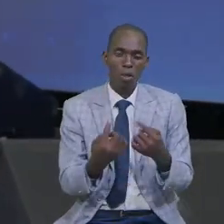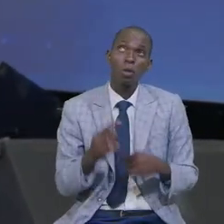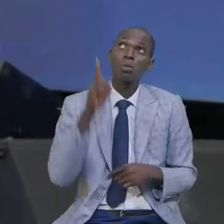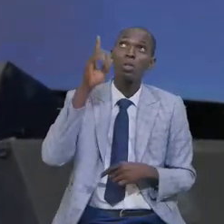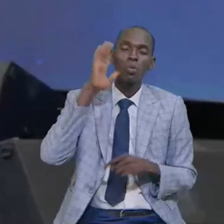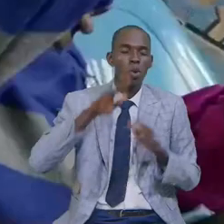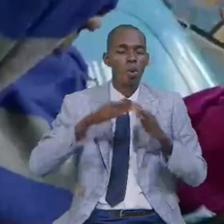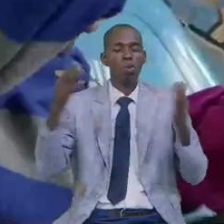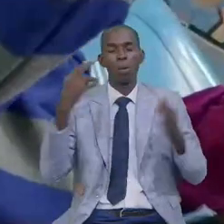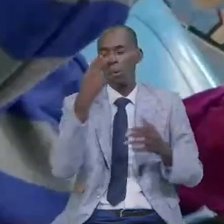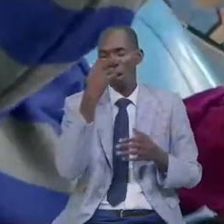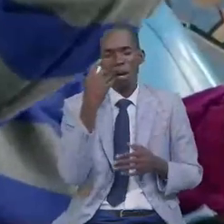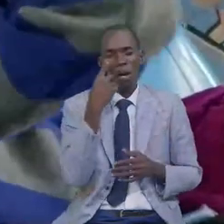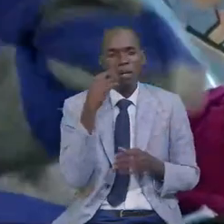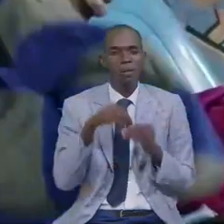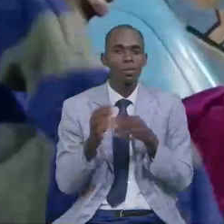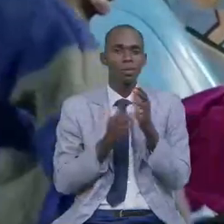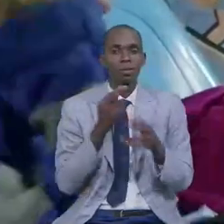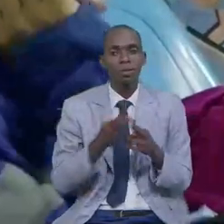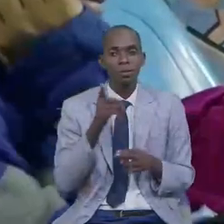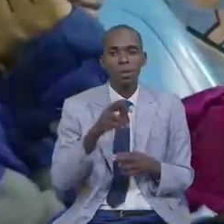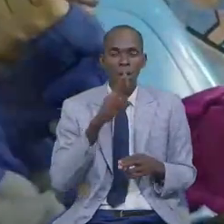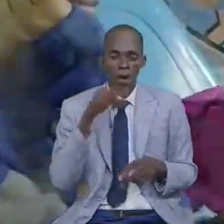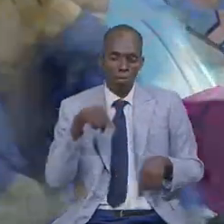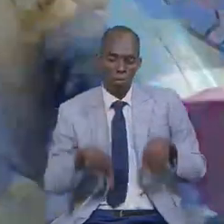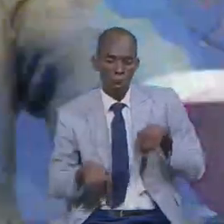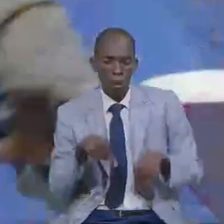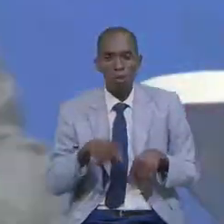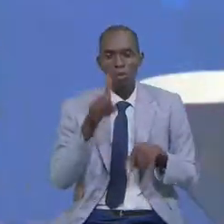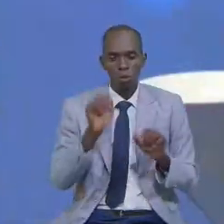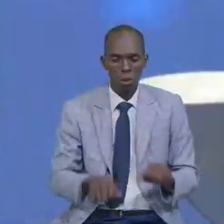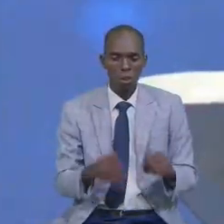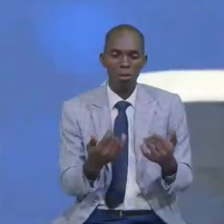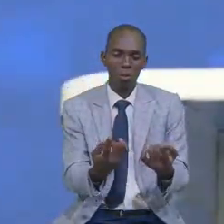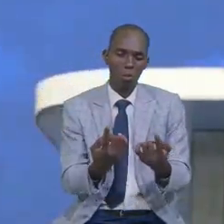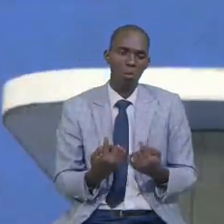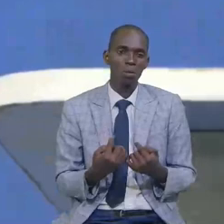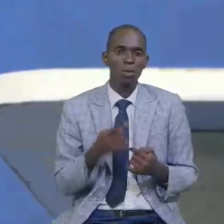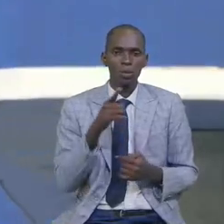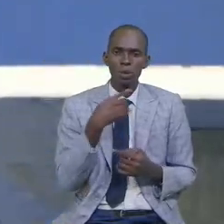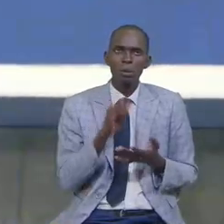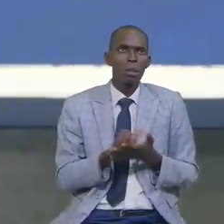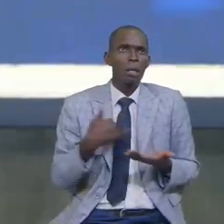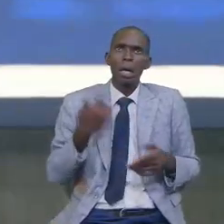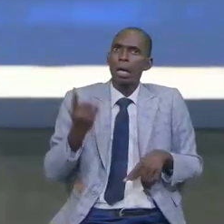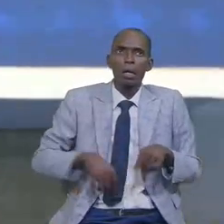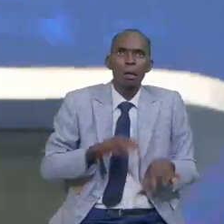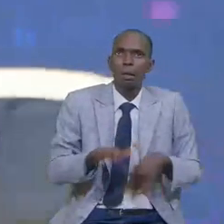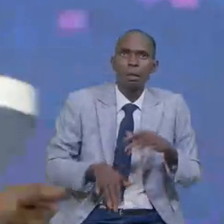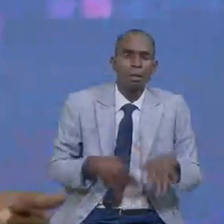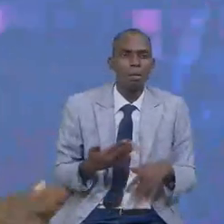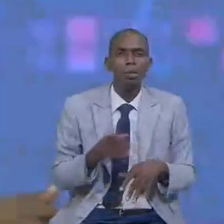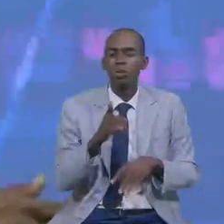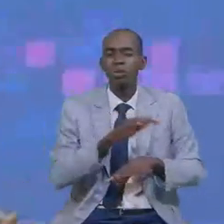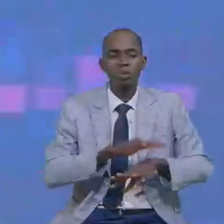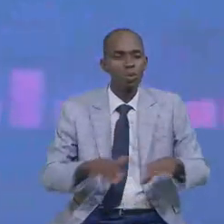yeux aveugles. Tu es paralytique, tu peux venir. Tu dis, mais je ne peux pas marcher. Non, tu ne viens pas à